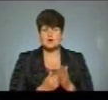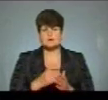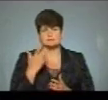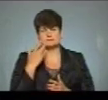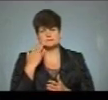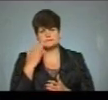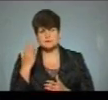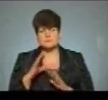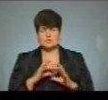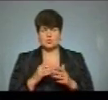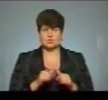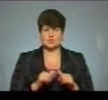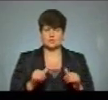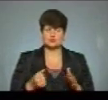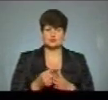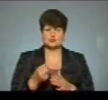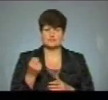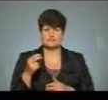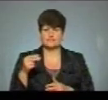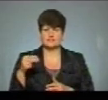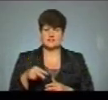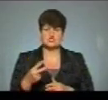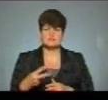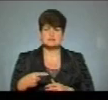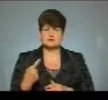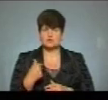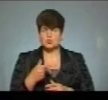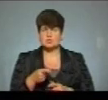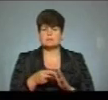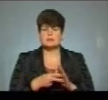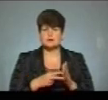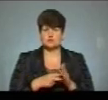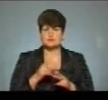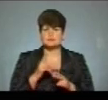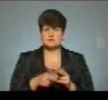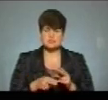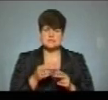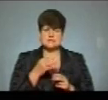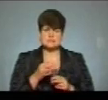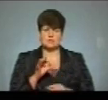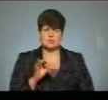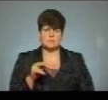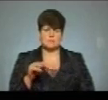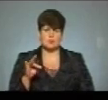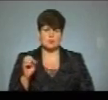з міжнародного розвитку. До 2021 року її планують завершити, повідомив Олег